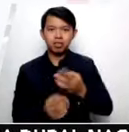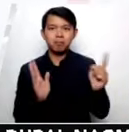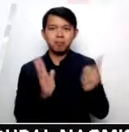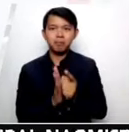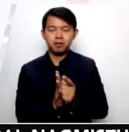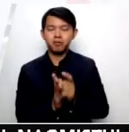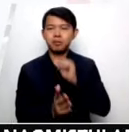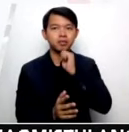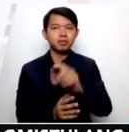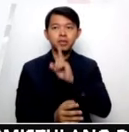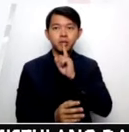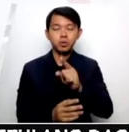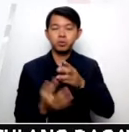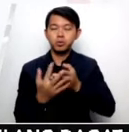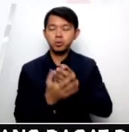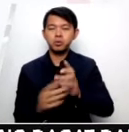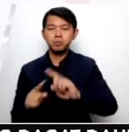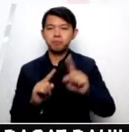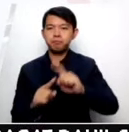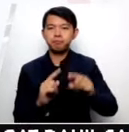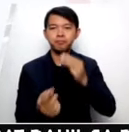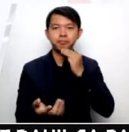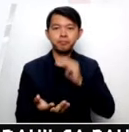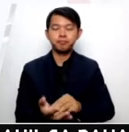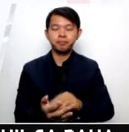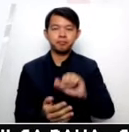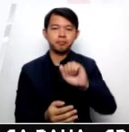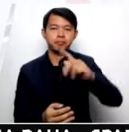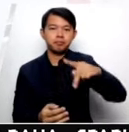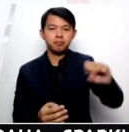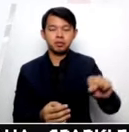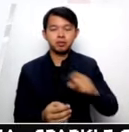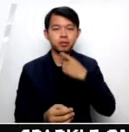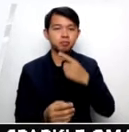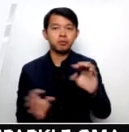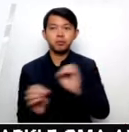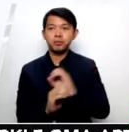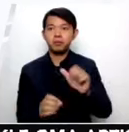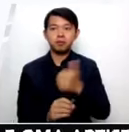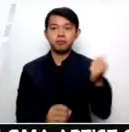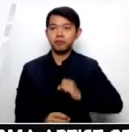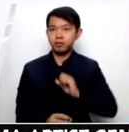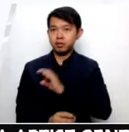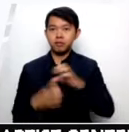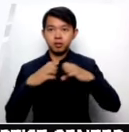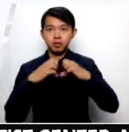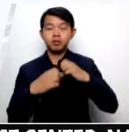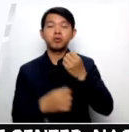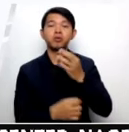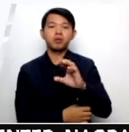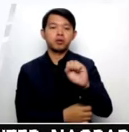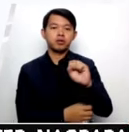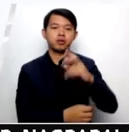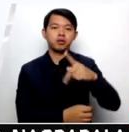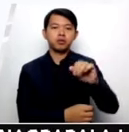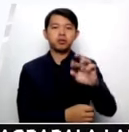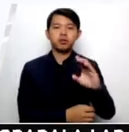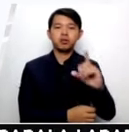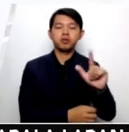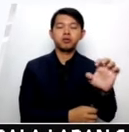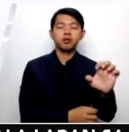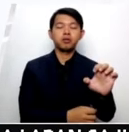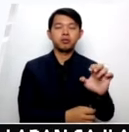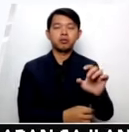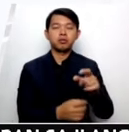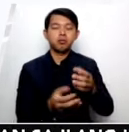apps pagdiin ng sparkle Walang sinumang empleyado ng GMA o sparkle in person man o online ang hihiling sa mga